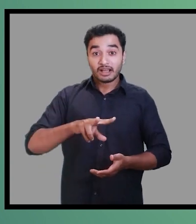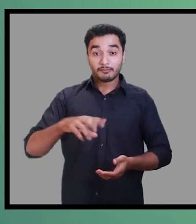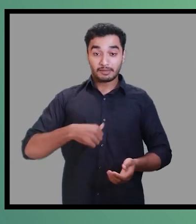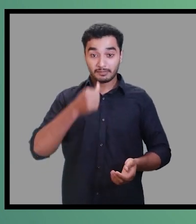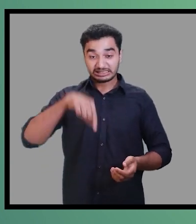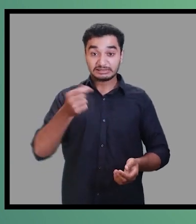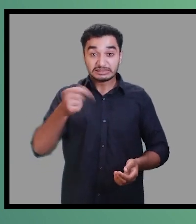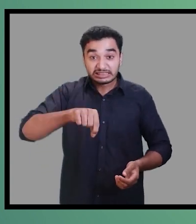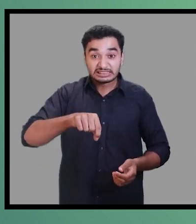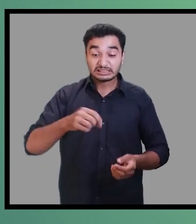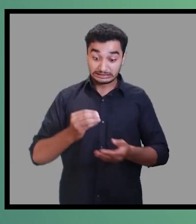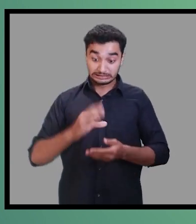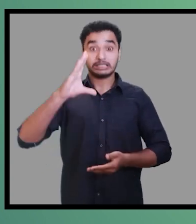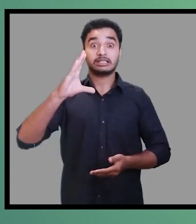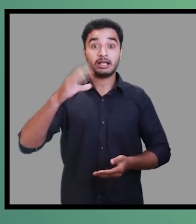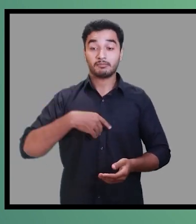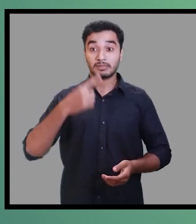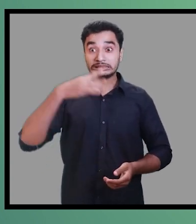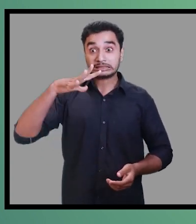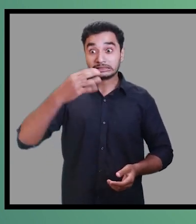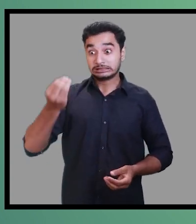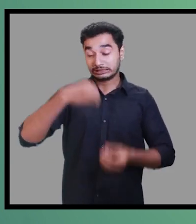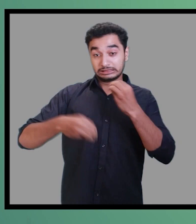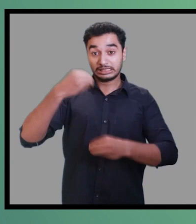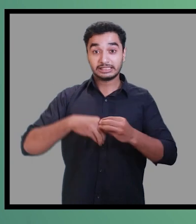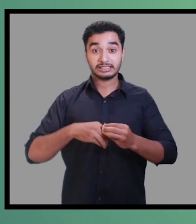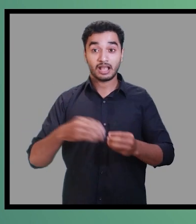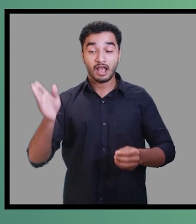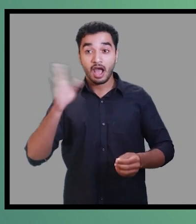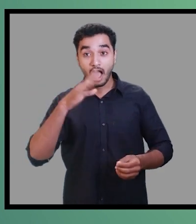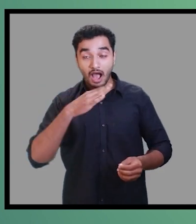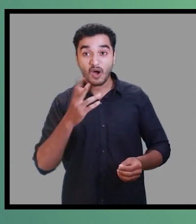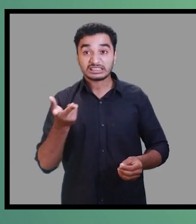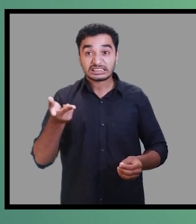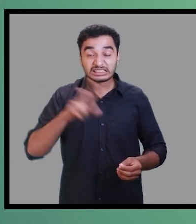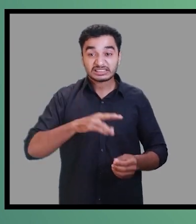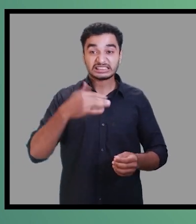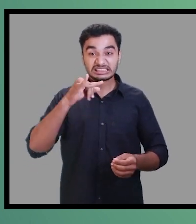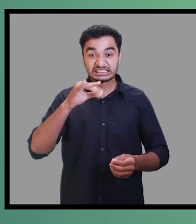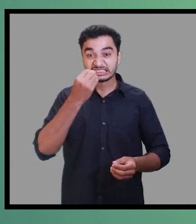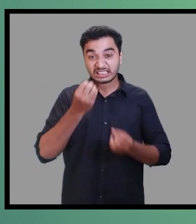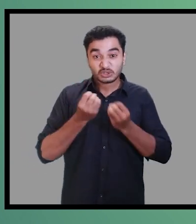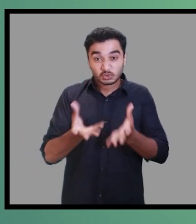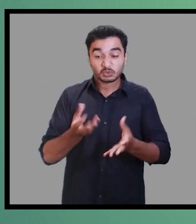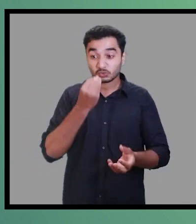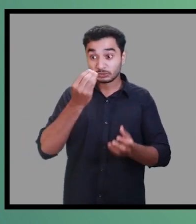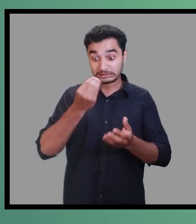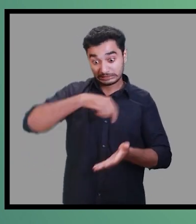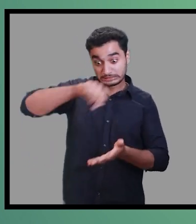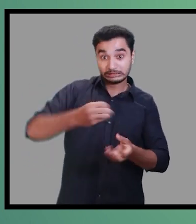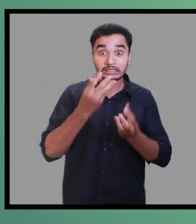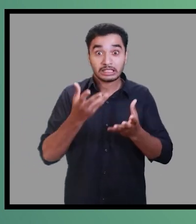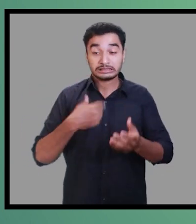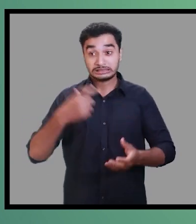سیکریشن زیادہ ہونے لگ جائے، ہم مسالے دار چیزیں، چٹ پٹی چیزیں، ہری بری اور کری جس طرح مطلب زیادہ کھانے لگ جائیں،